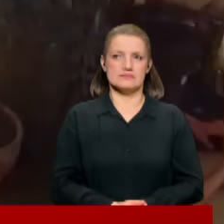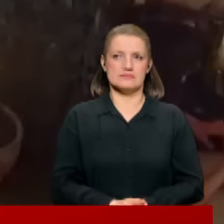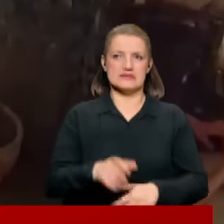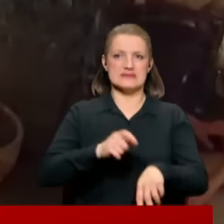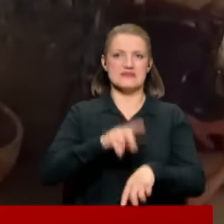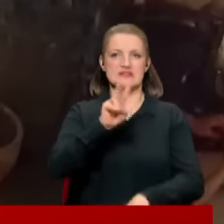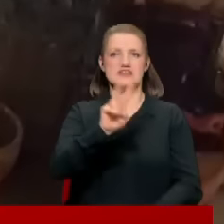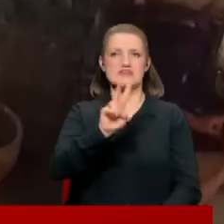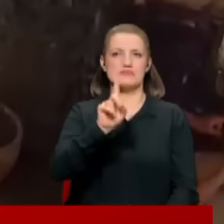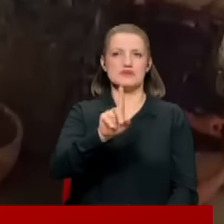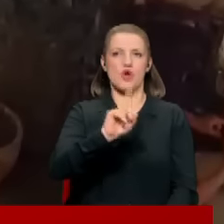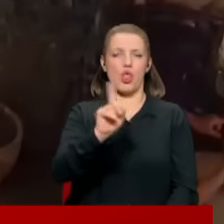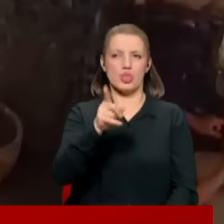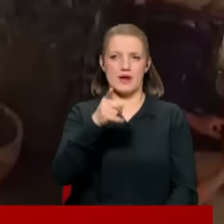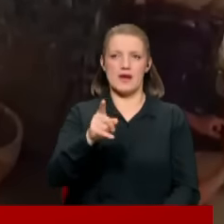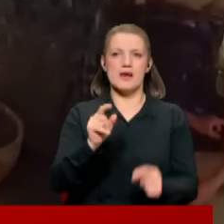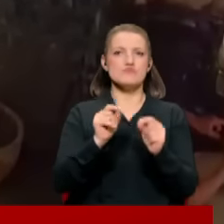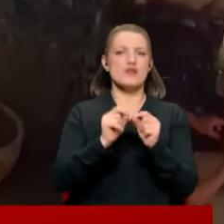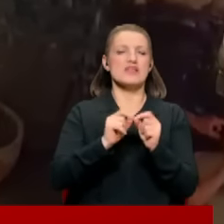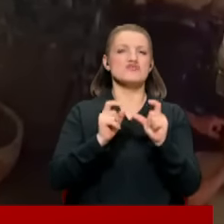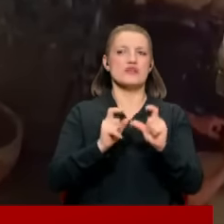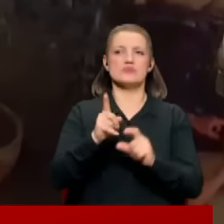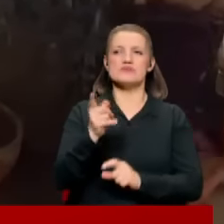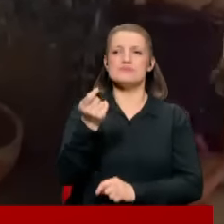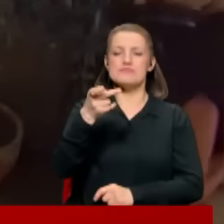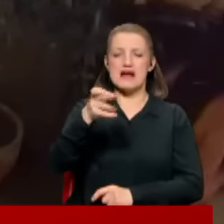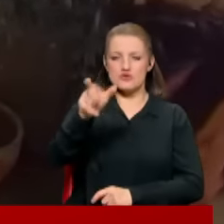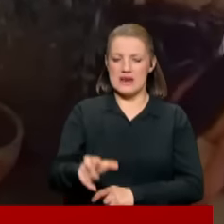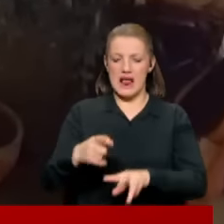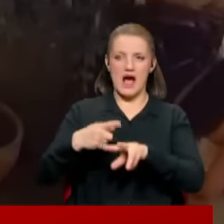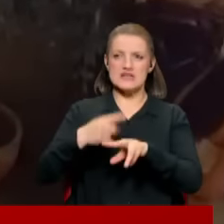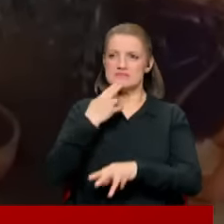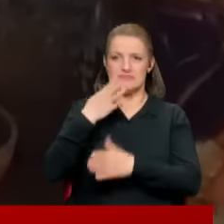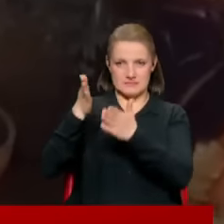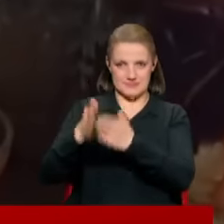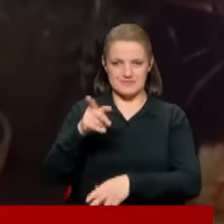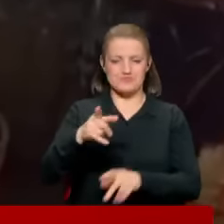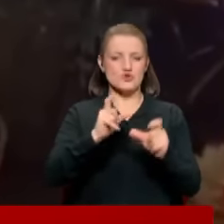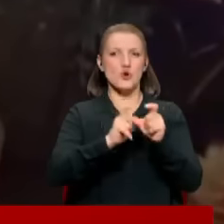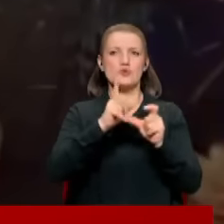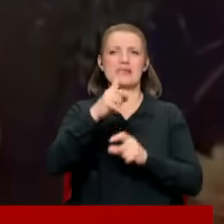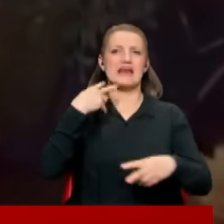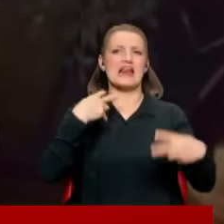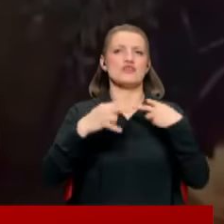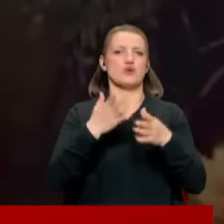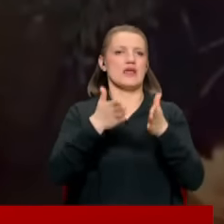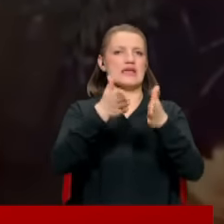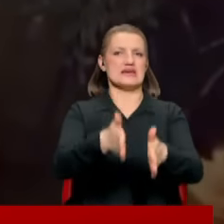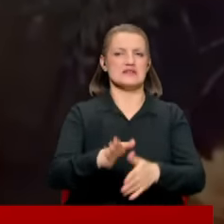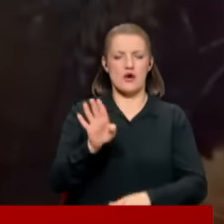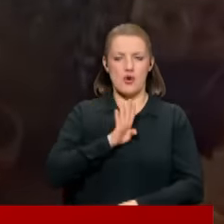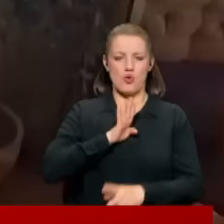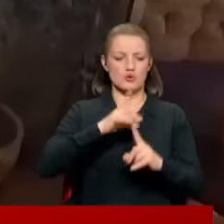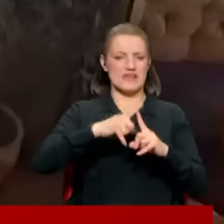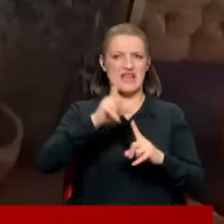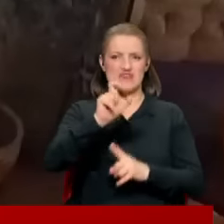Saat 21.10'da Eylem Tok ve Bülent Cihan Timur'un çalışanı Ayşe Ceren Saltoğlu Göktürk'teki bir restorana girdi. Oğlu